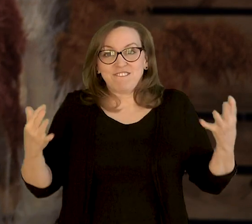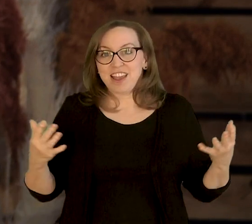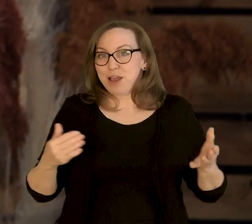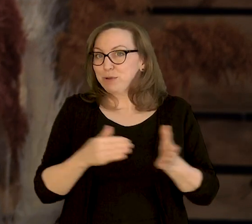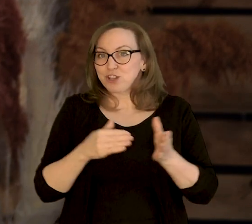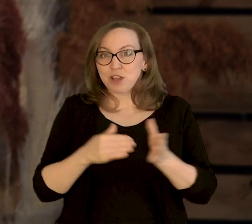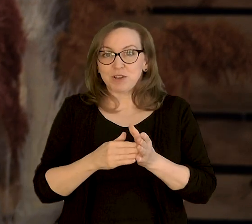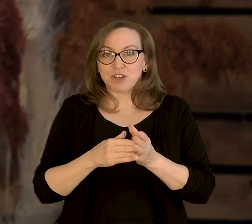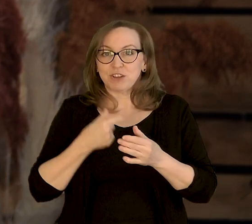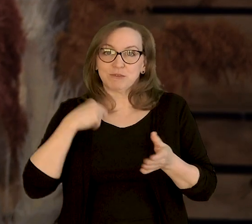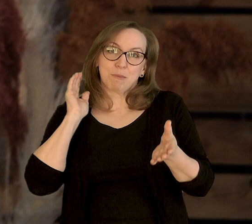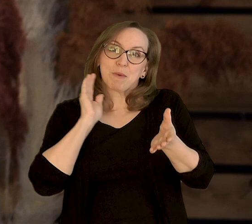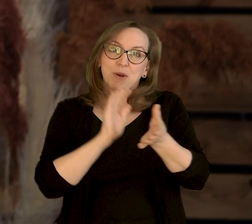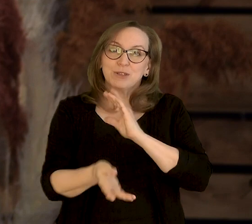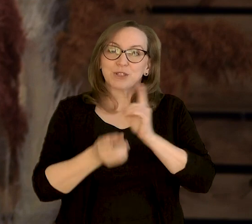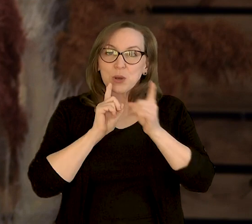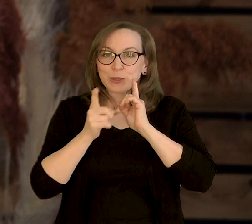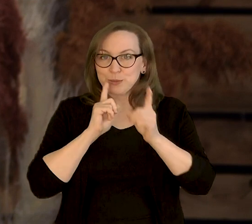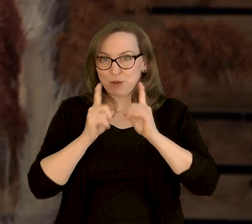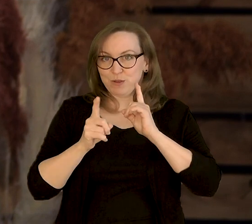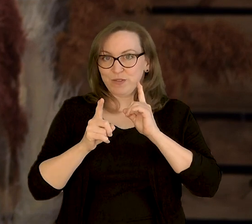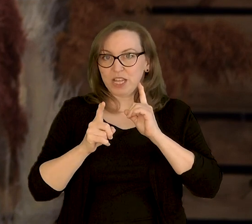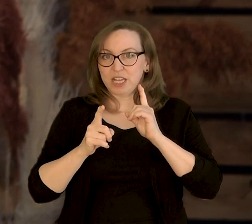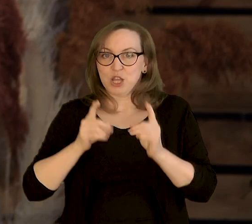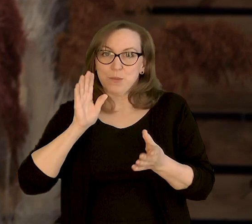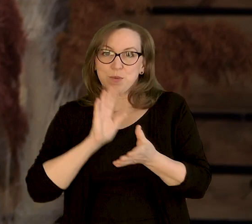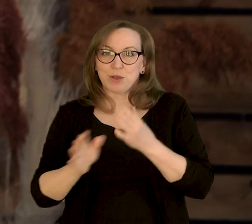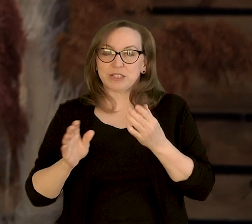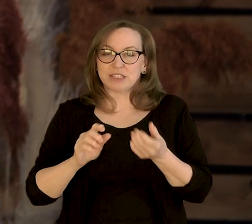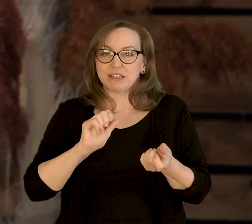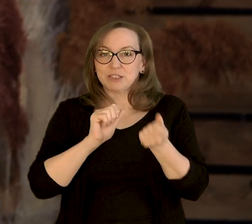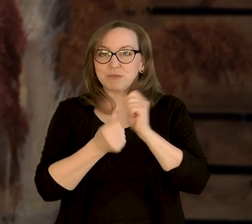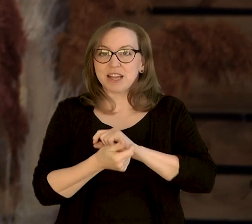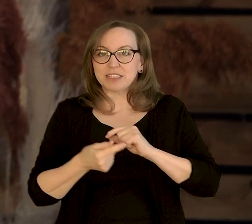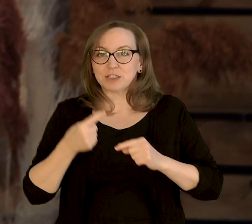z prostej rozmowy, z prostej wymiany zdań